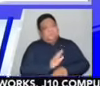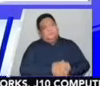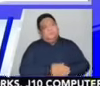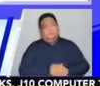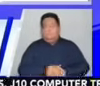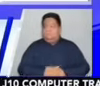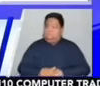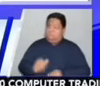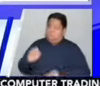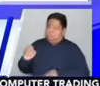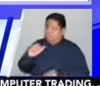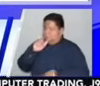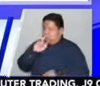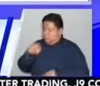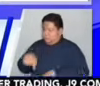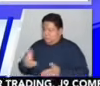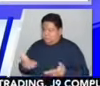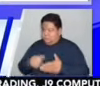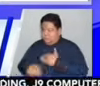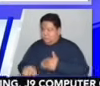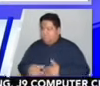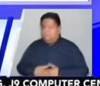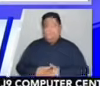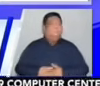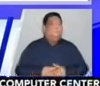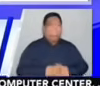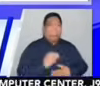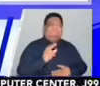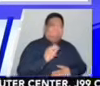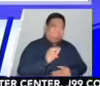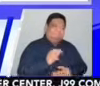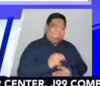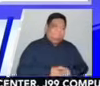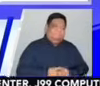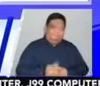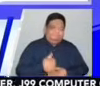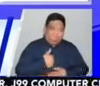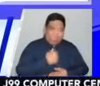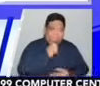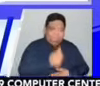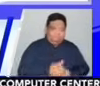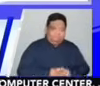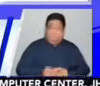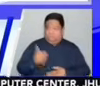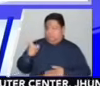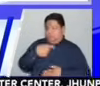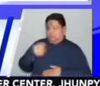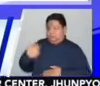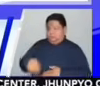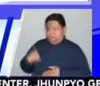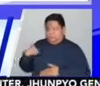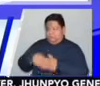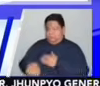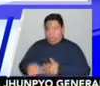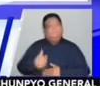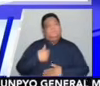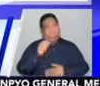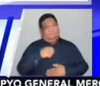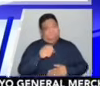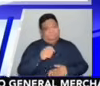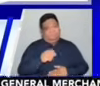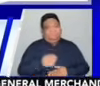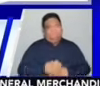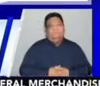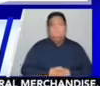pinanganak Ah hindi po ako hindi so sa China din kayo ay pinanganak opo opo itinatanggi ni Sheila ang